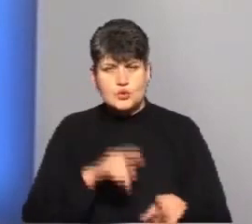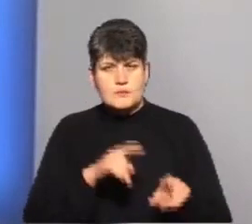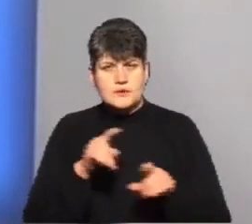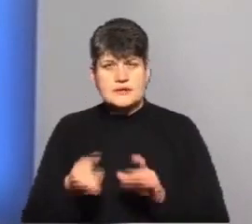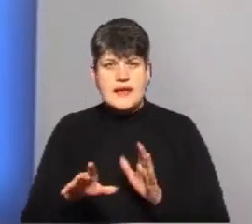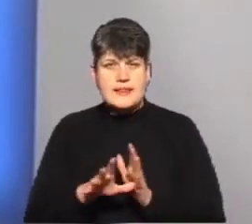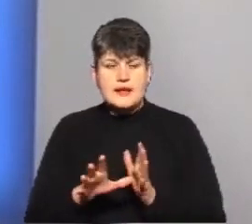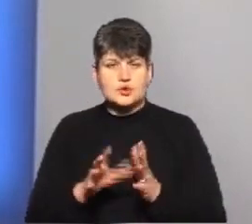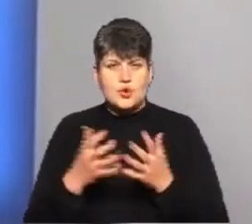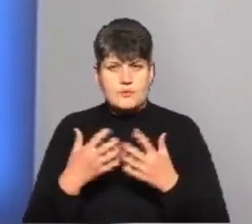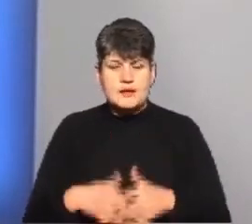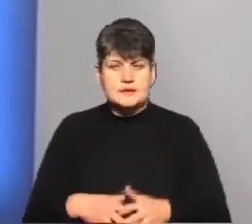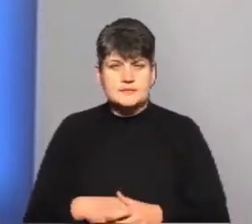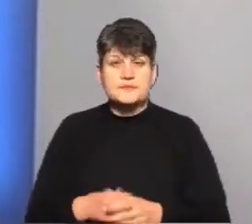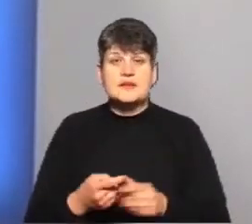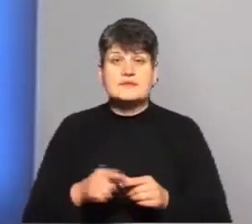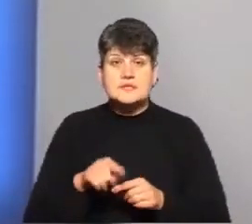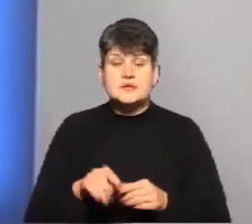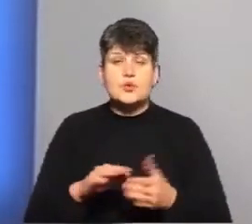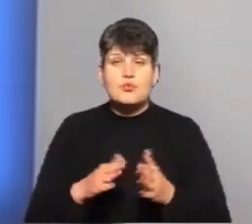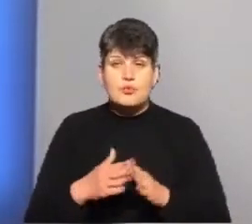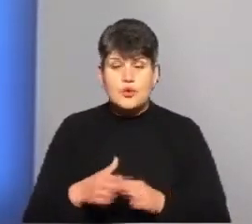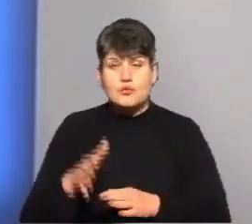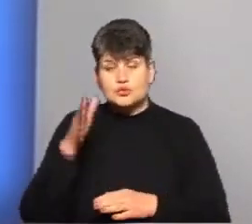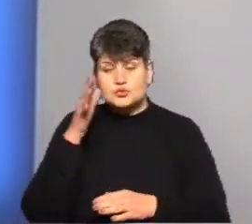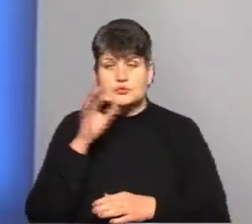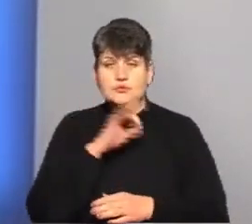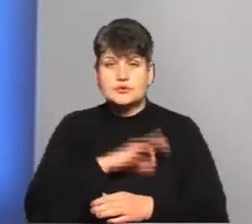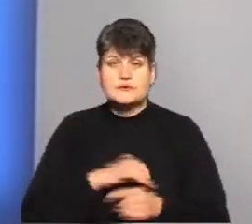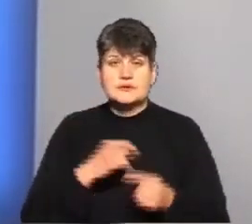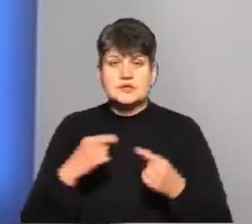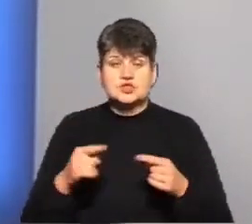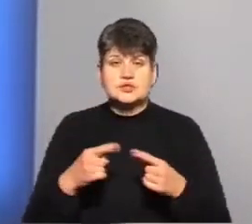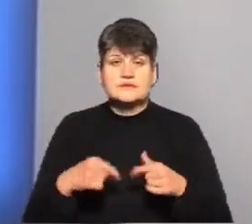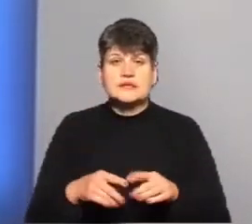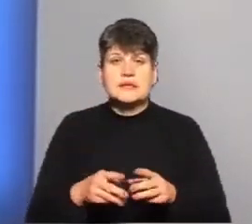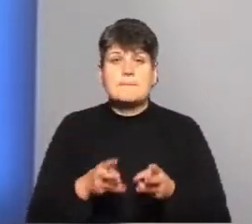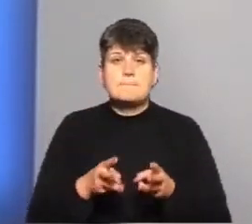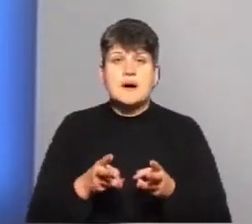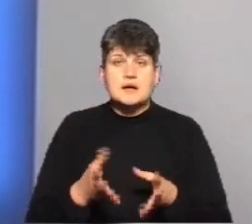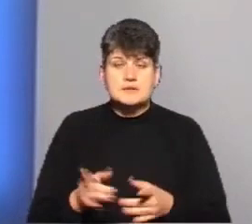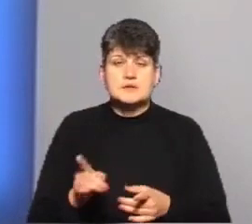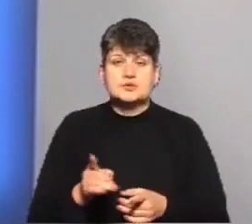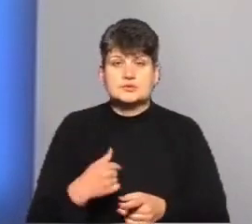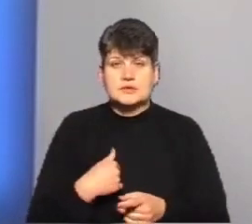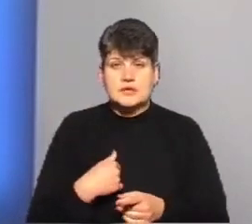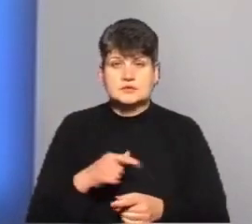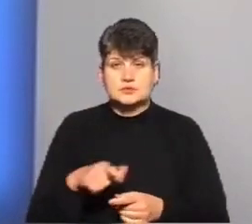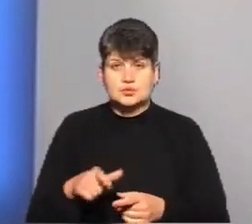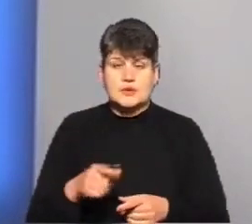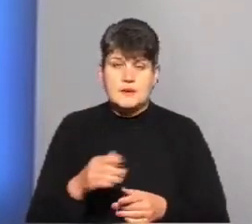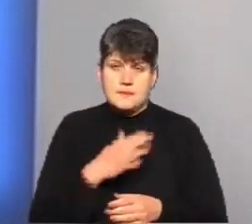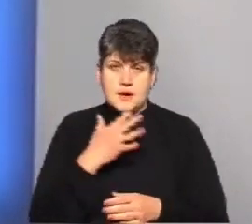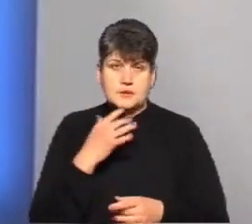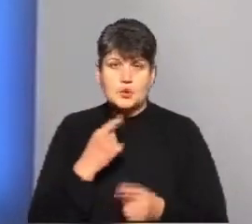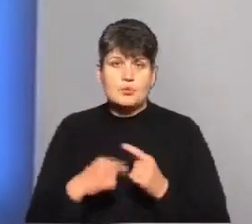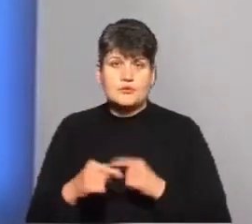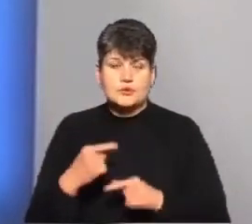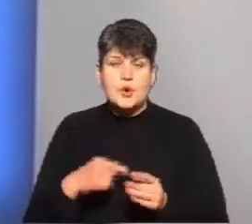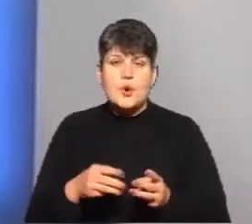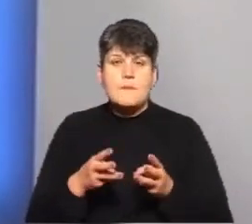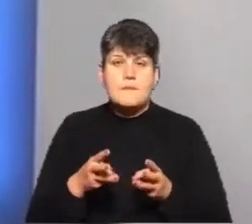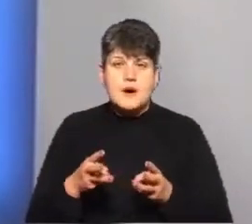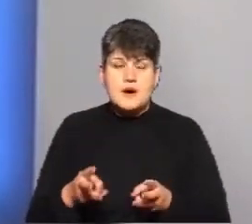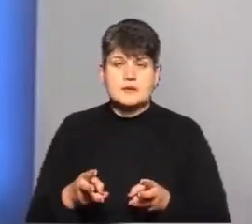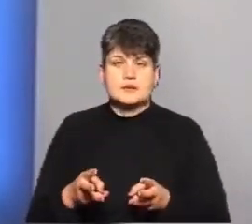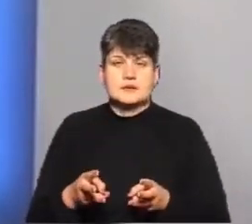таких умовах розумно використовувати альтернативні види палива, до чого наші споживачі багато і повертаються. До опалення дровами, до